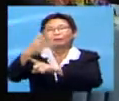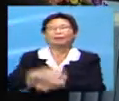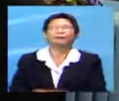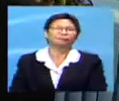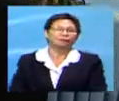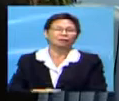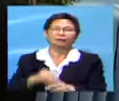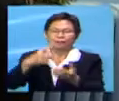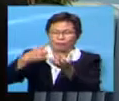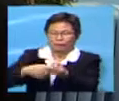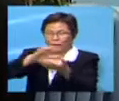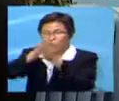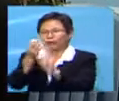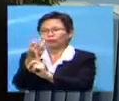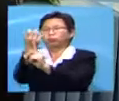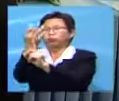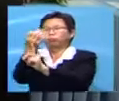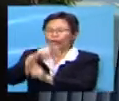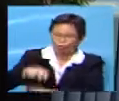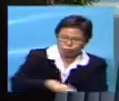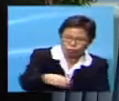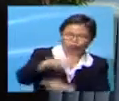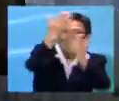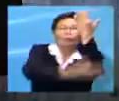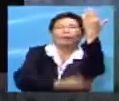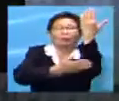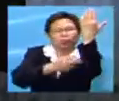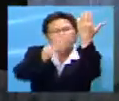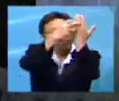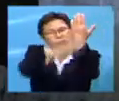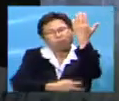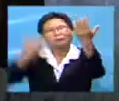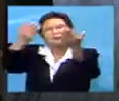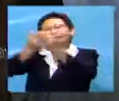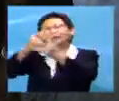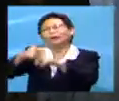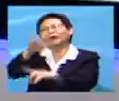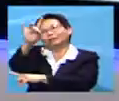menjadi obor dan akan terus menjelajah ke seluruh Malaysia sehingga Ogos.